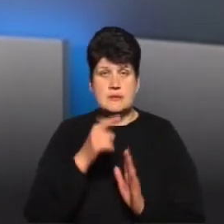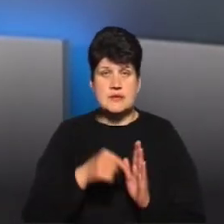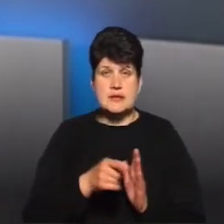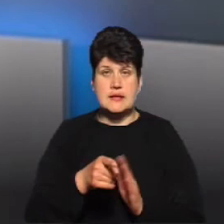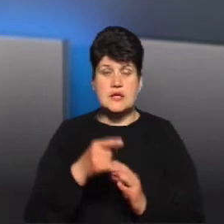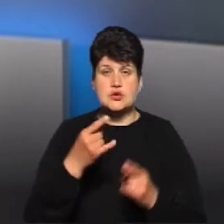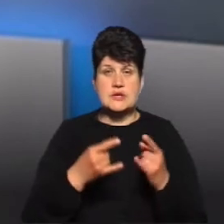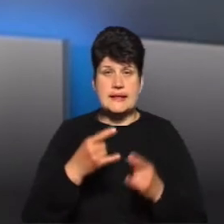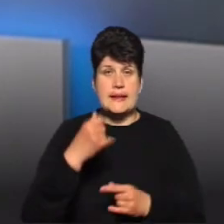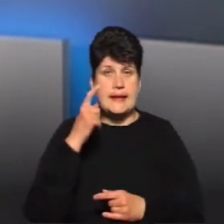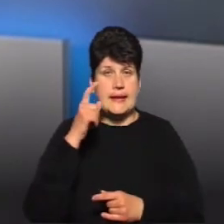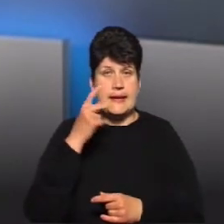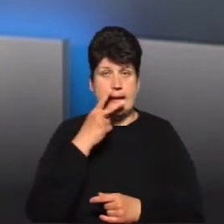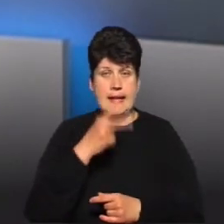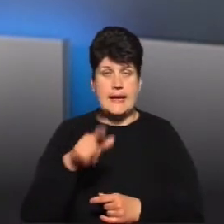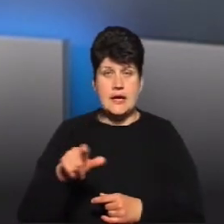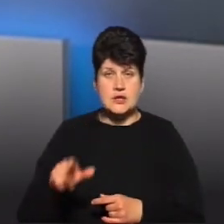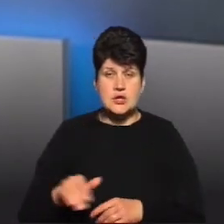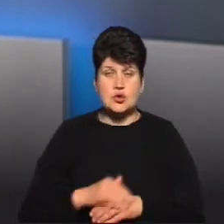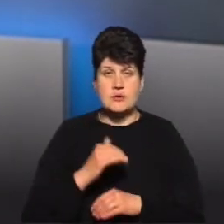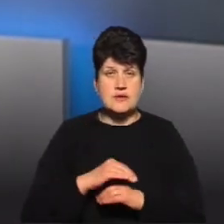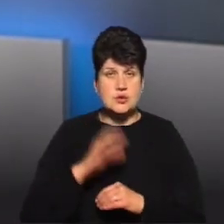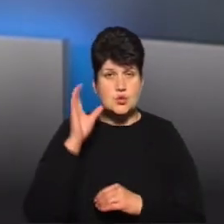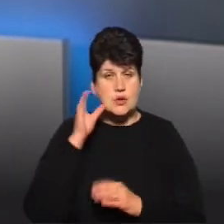Доброго вечора, ми слухаємо ваше питання.